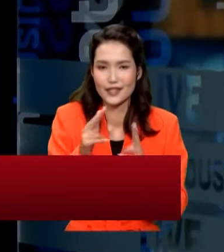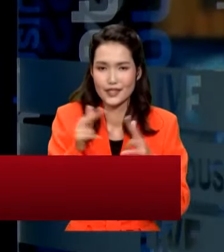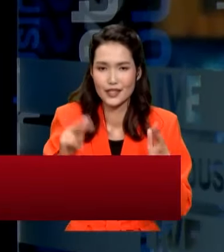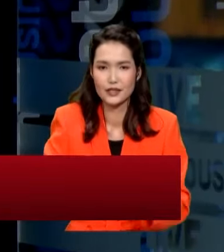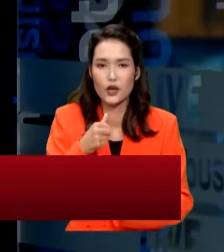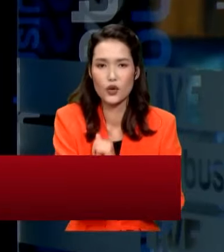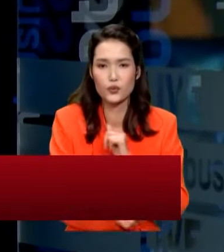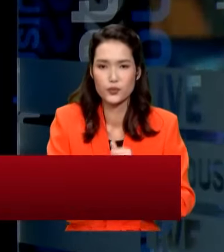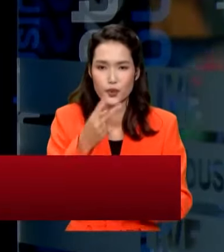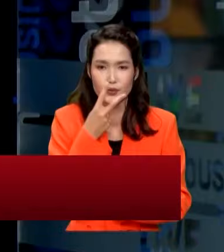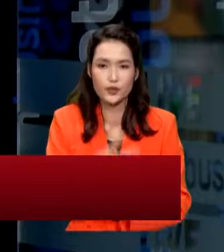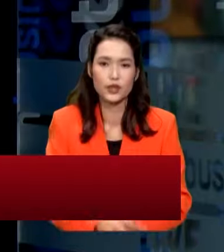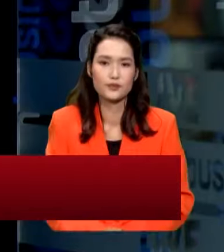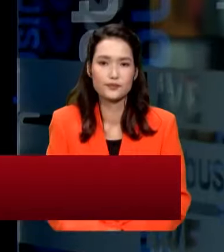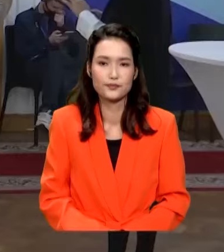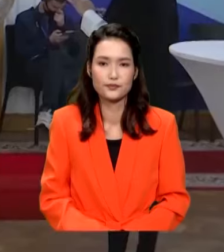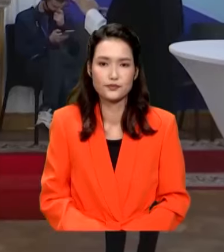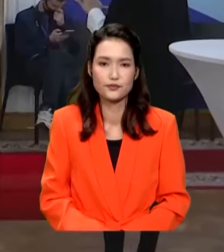материале наших корреспондентов?